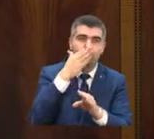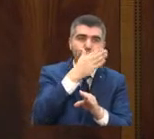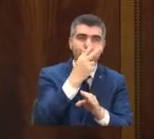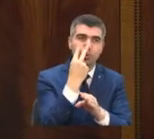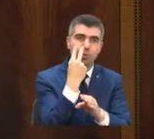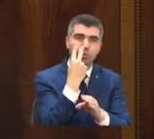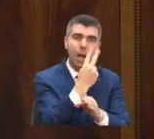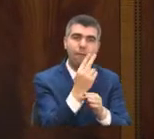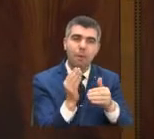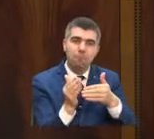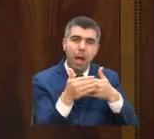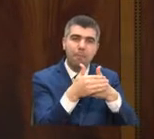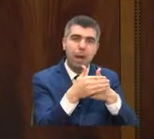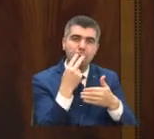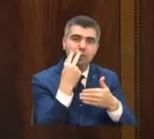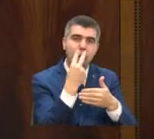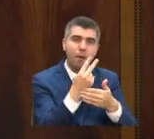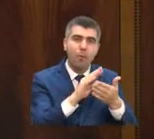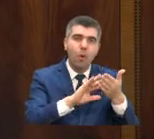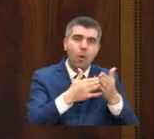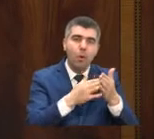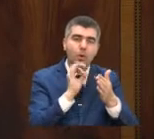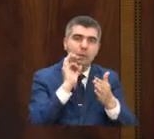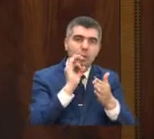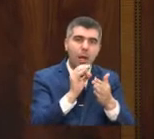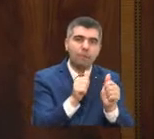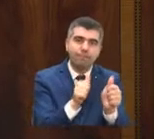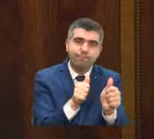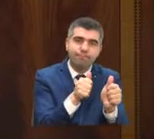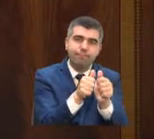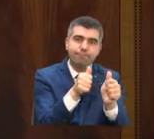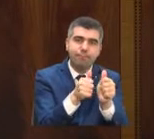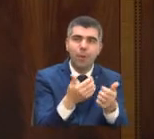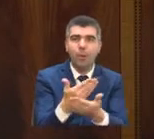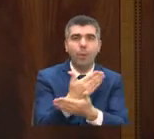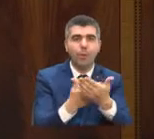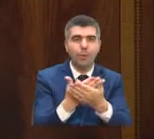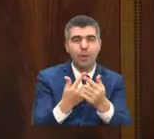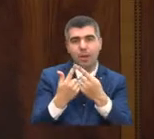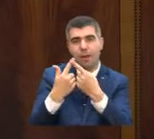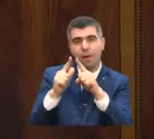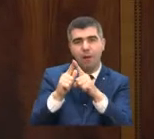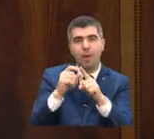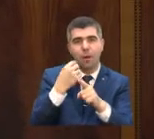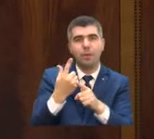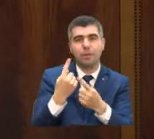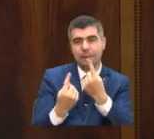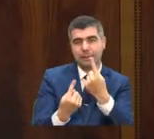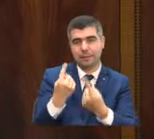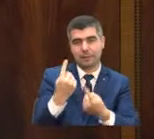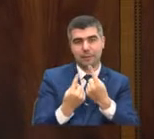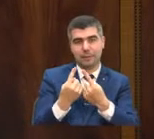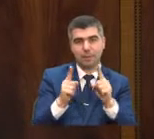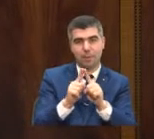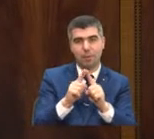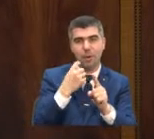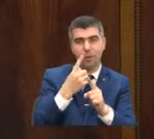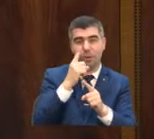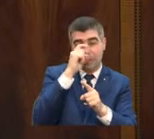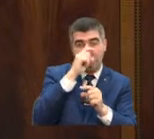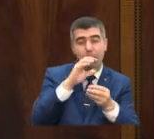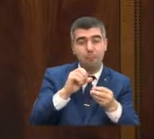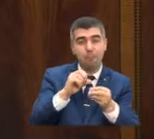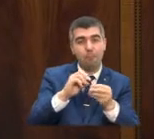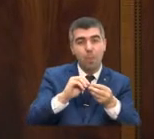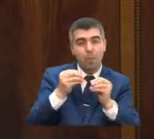طبيعة المعطيات المحلية الخاصة بكل دولة، وتتسلح كذلك بعامل يشكل أسوأ السيناريوهات المحتملة،